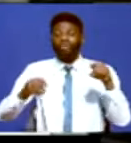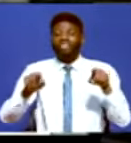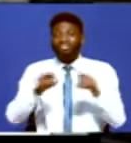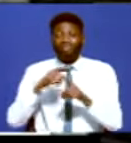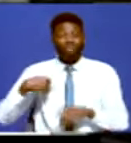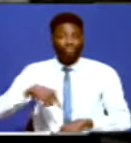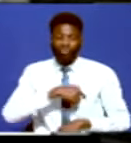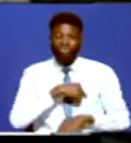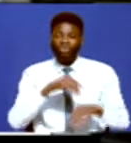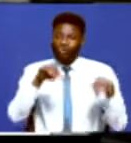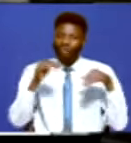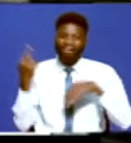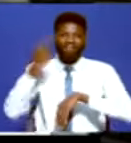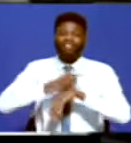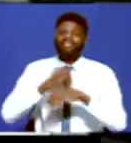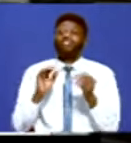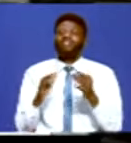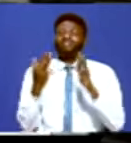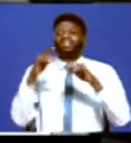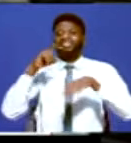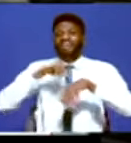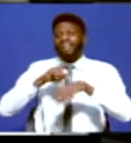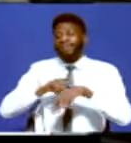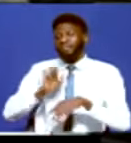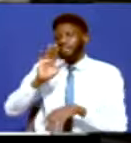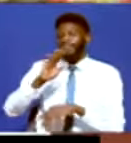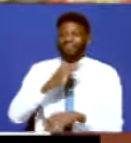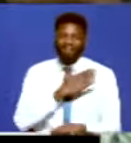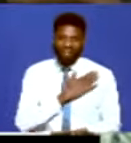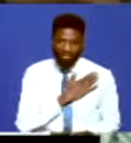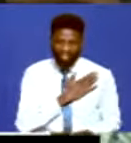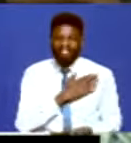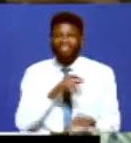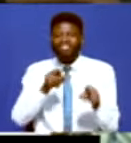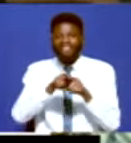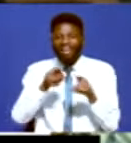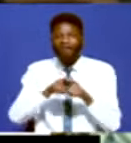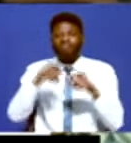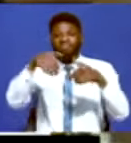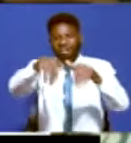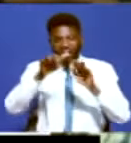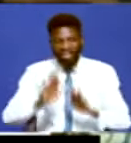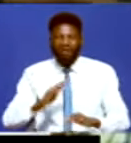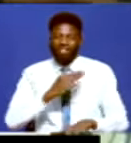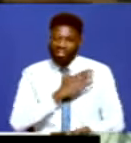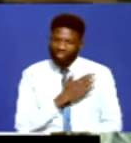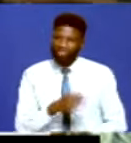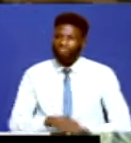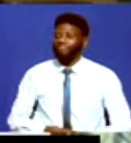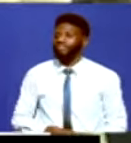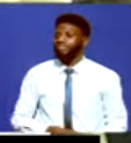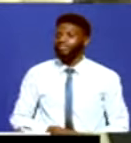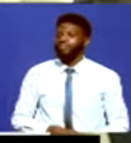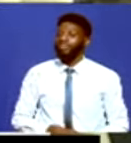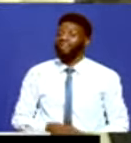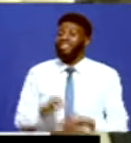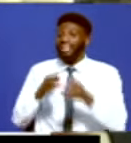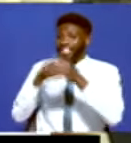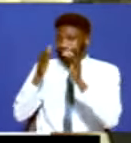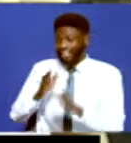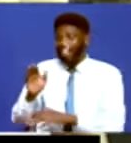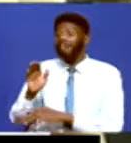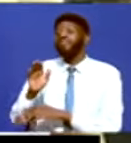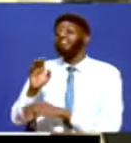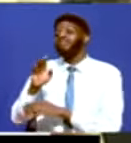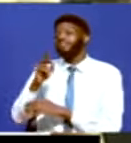of NASA. And to read the eulogy of NASA. Kiongozi huyo wa chama cha Waipa akitumia fursa hiyo kushtumu mfumo wa kiuchumi wa